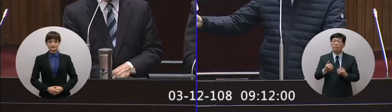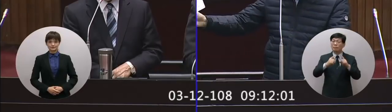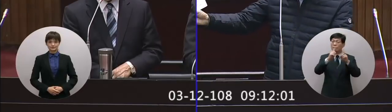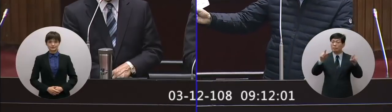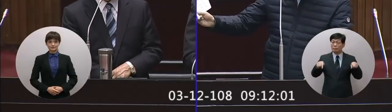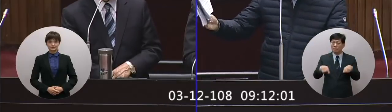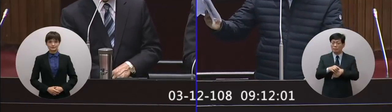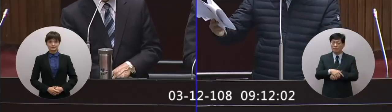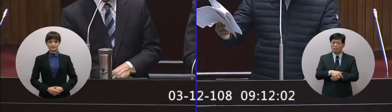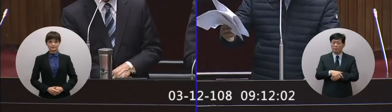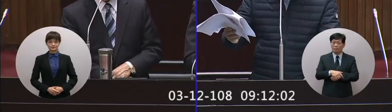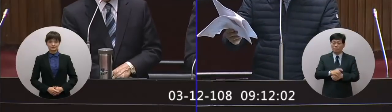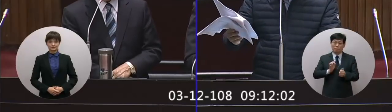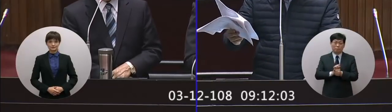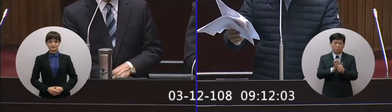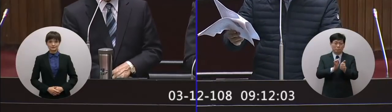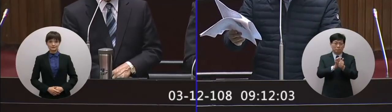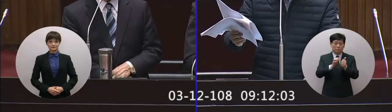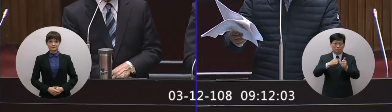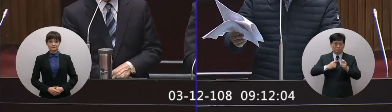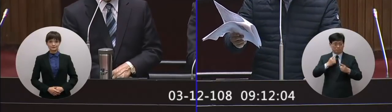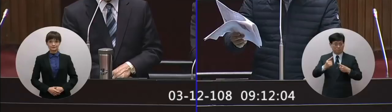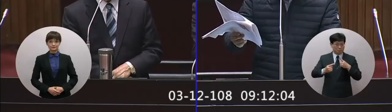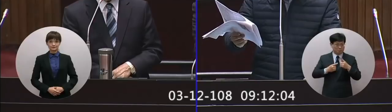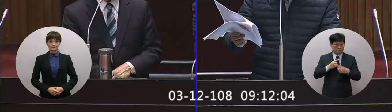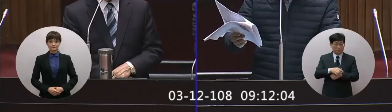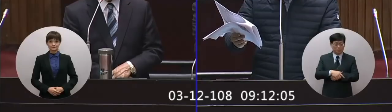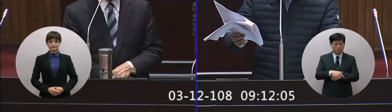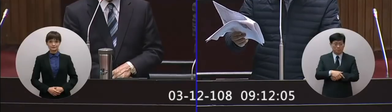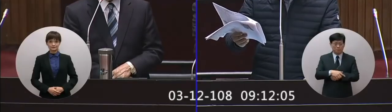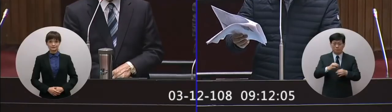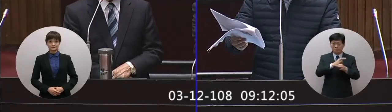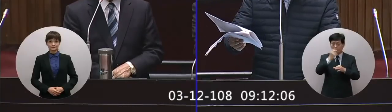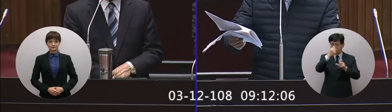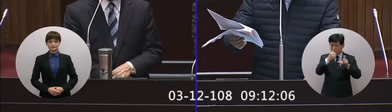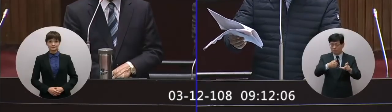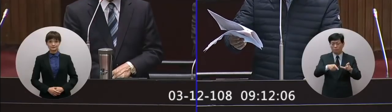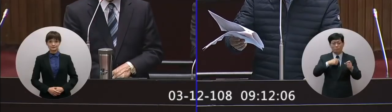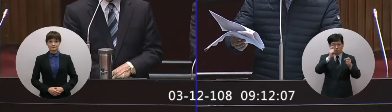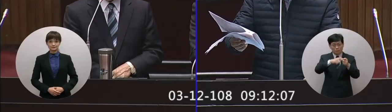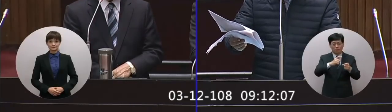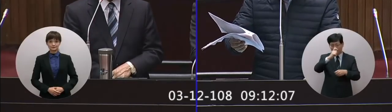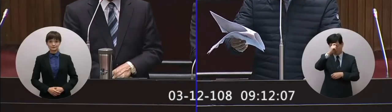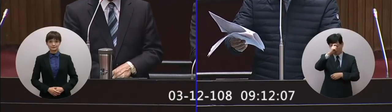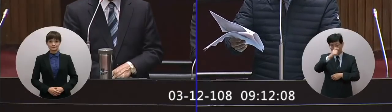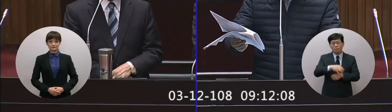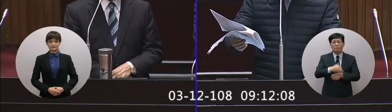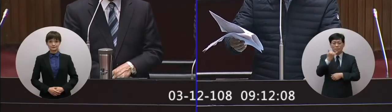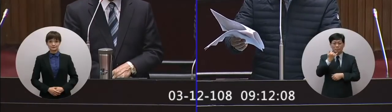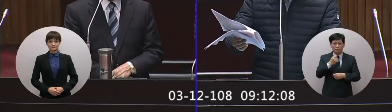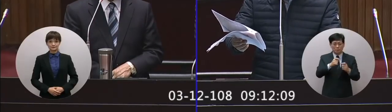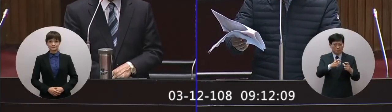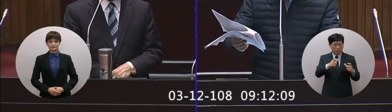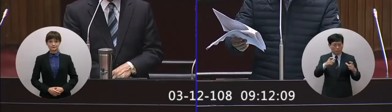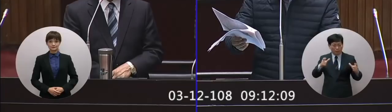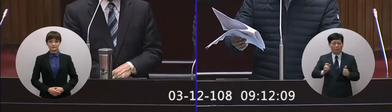这个推动自由经济特区的目的，希望由点到面，